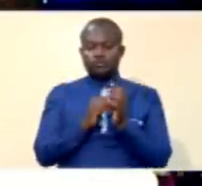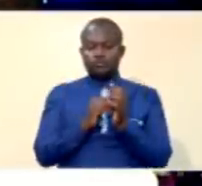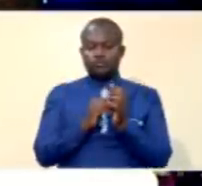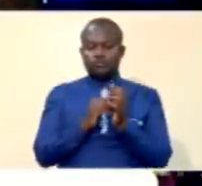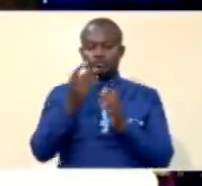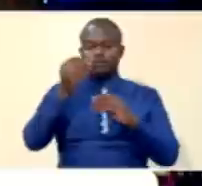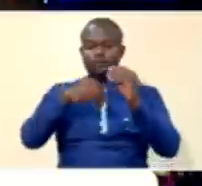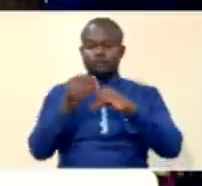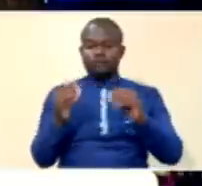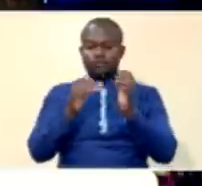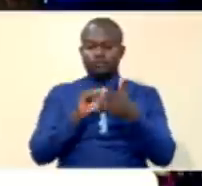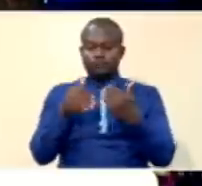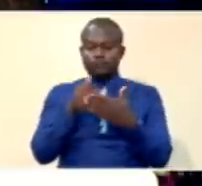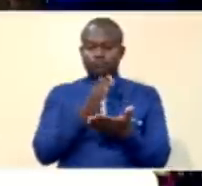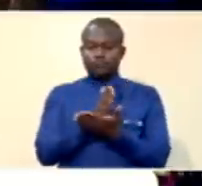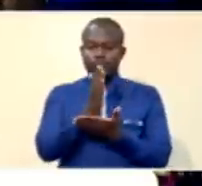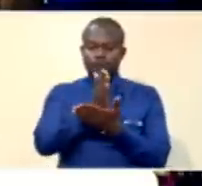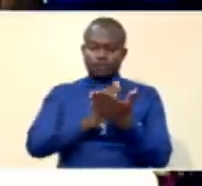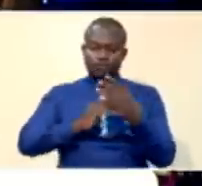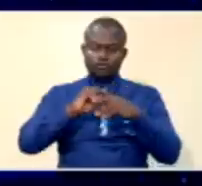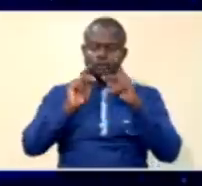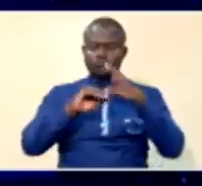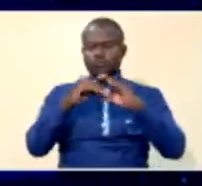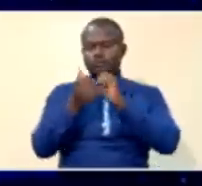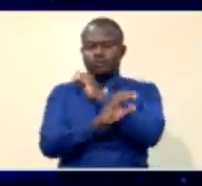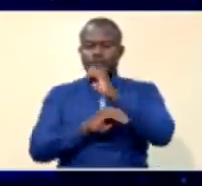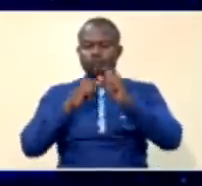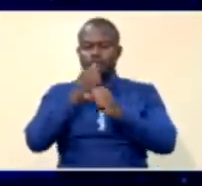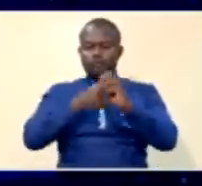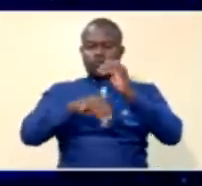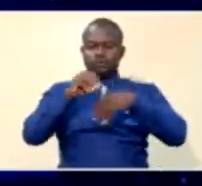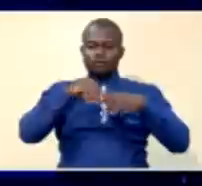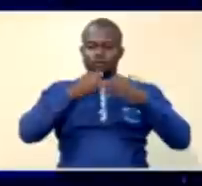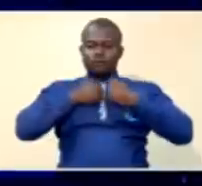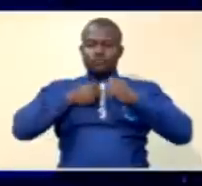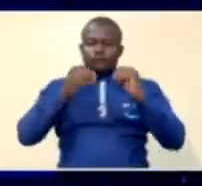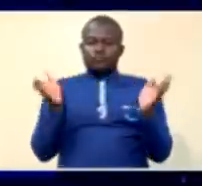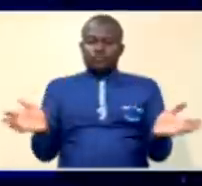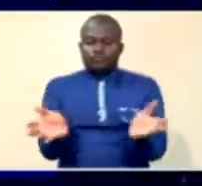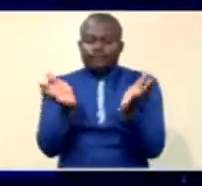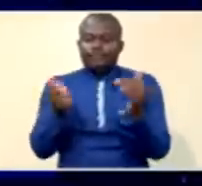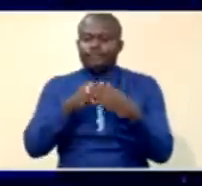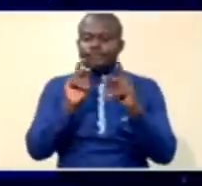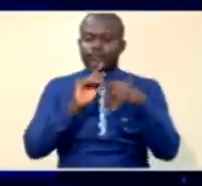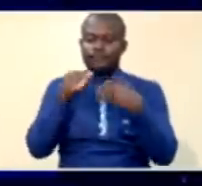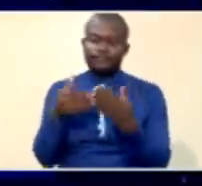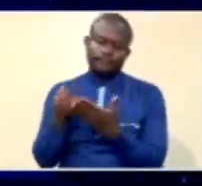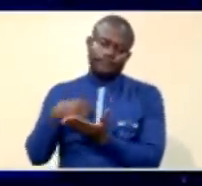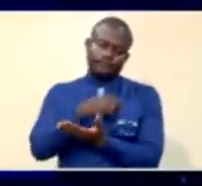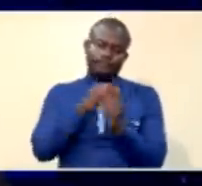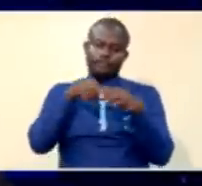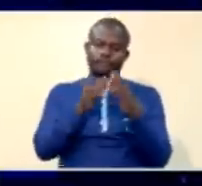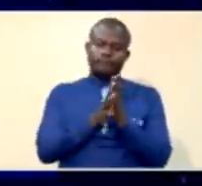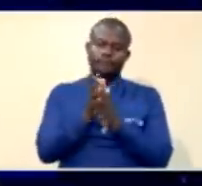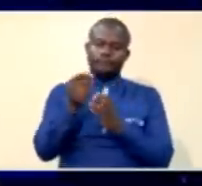makuru y'ubucuruzi nanone. Nibyo, bamwe mu banyamahanga bakorera ubucuruzi mu Rwanda barahamagarira abandi banyamahanga kuza